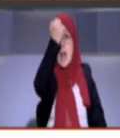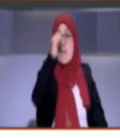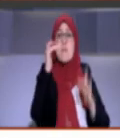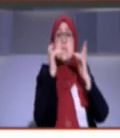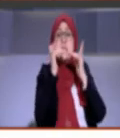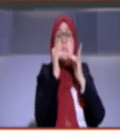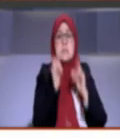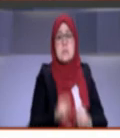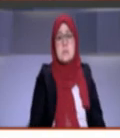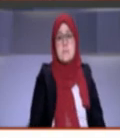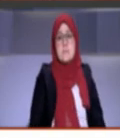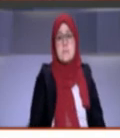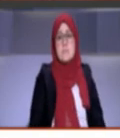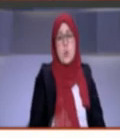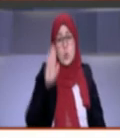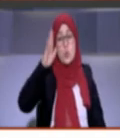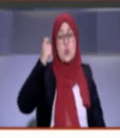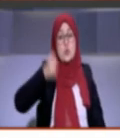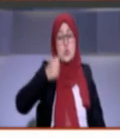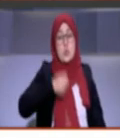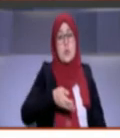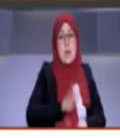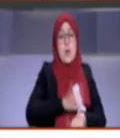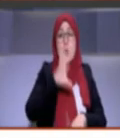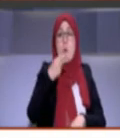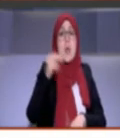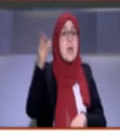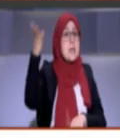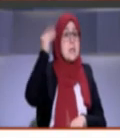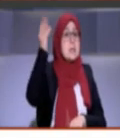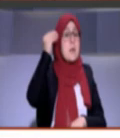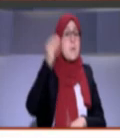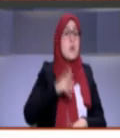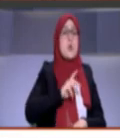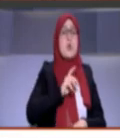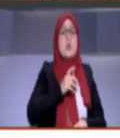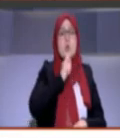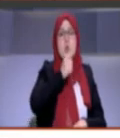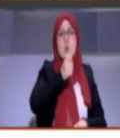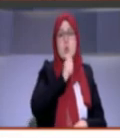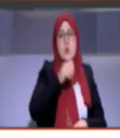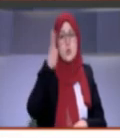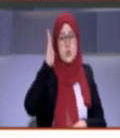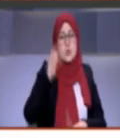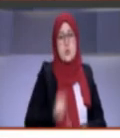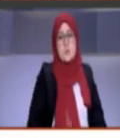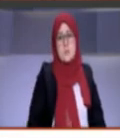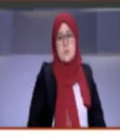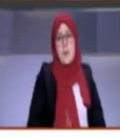شكرا لك على هذه المعلومات. عربي مرزوق مراسل اكسترا نيوز كنت معنا من العاصمه الالمانيه برلين.